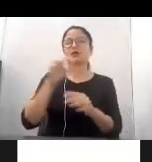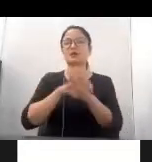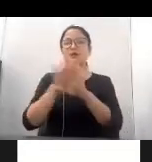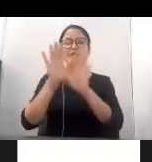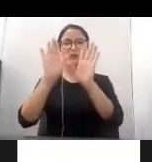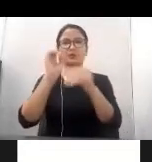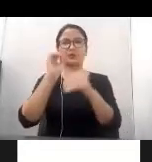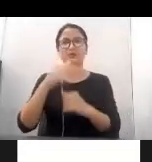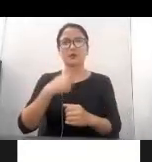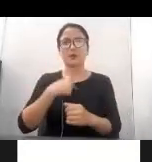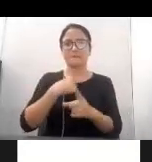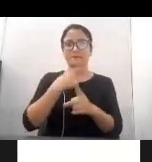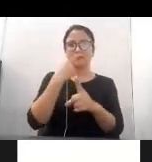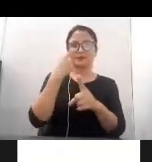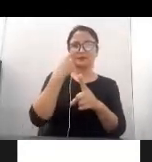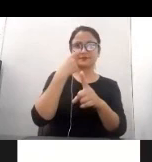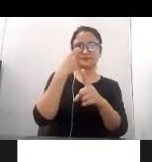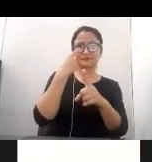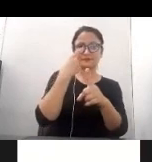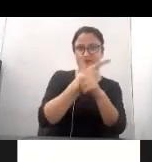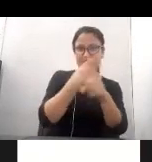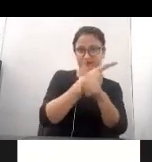केही नामभन्दा त्रुटि भएका अथवा